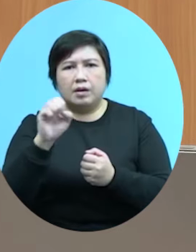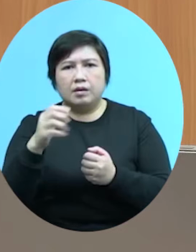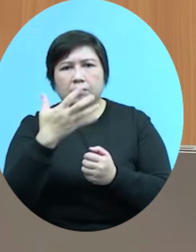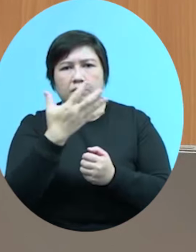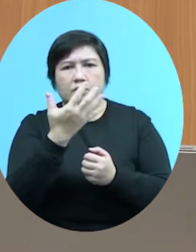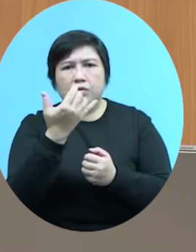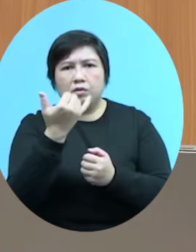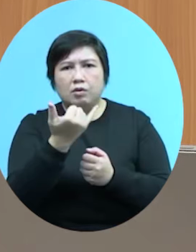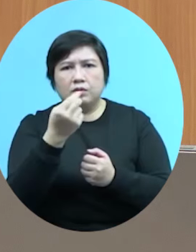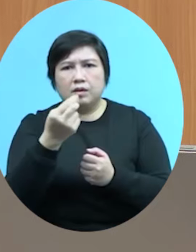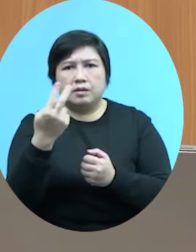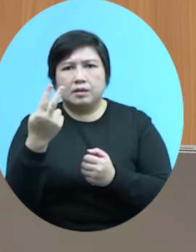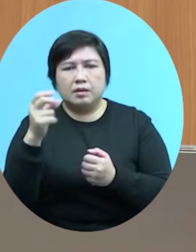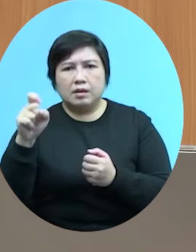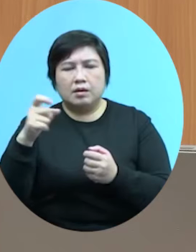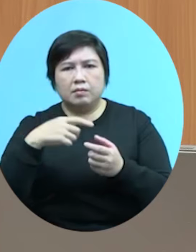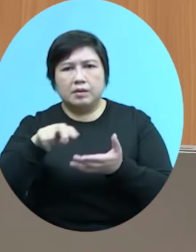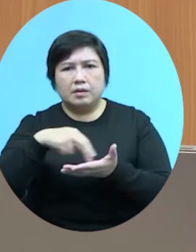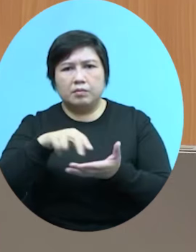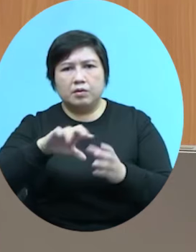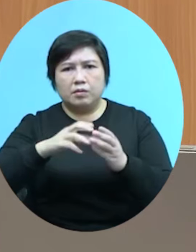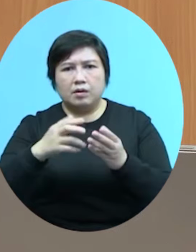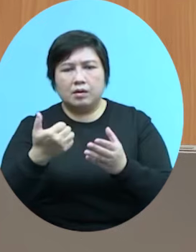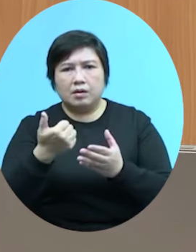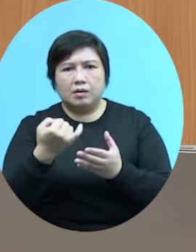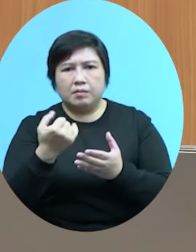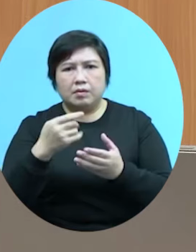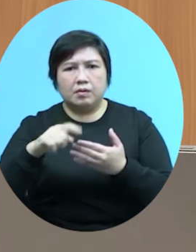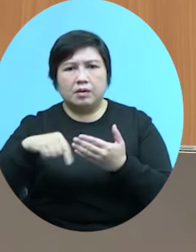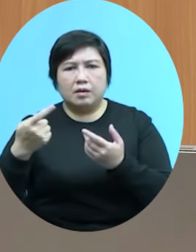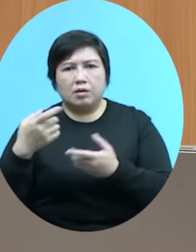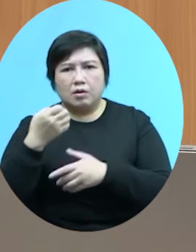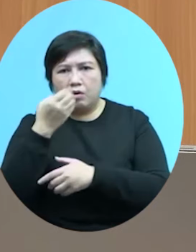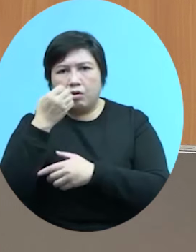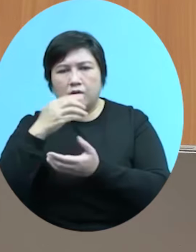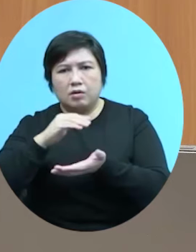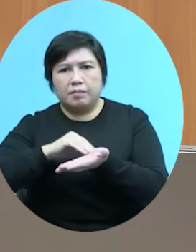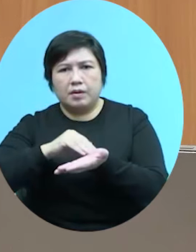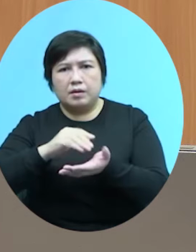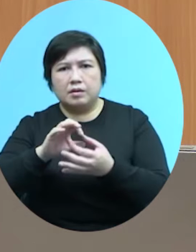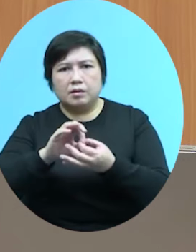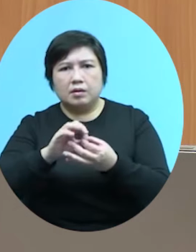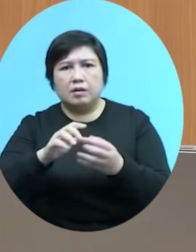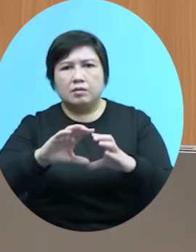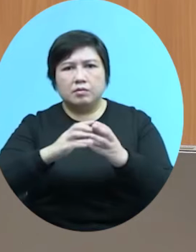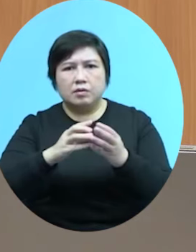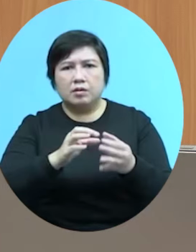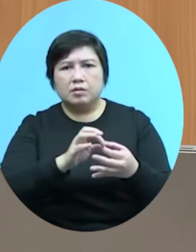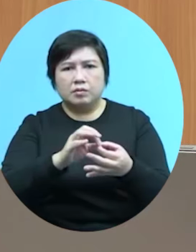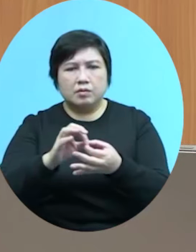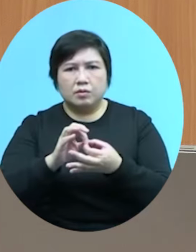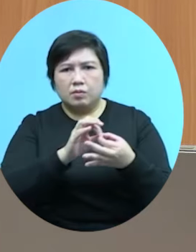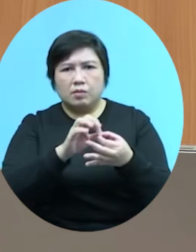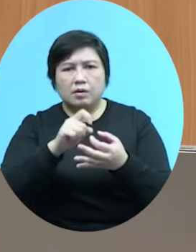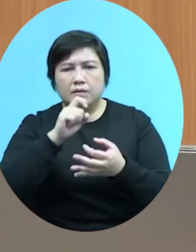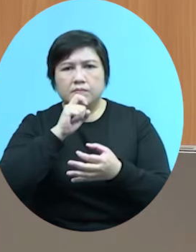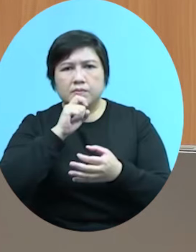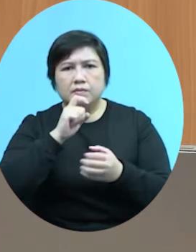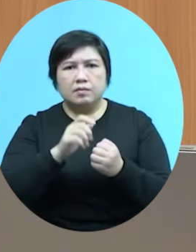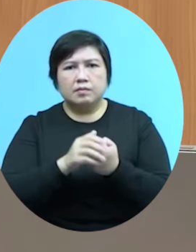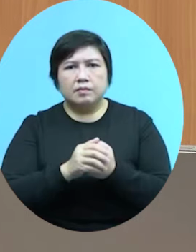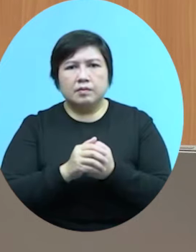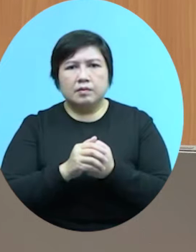72是否跳舞群組還是純粹其他管理個案有關那些是群組的相關個案不過它